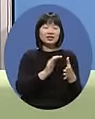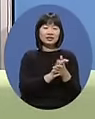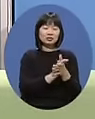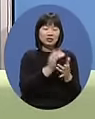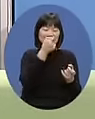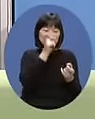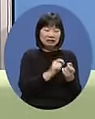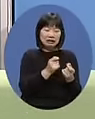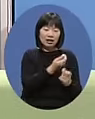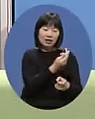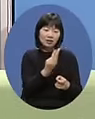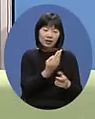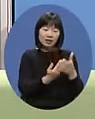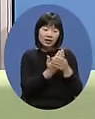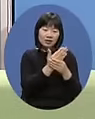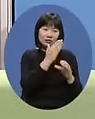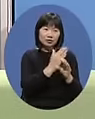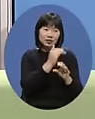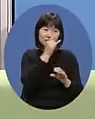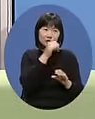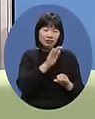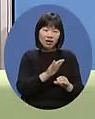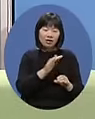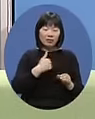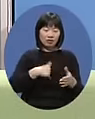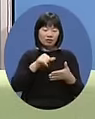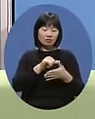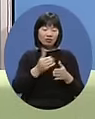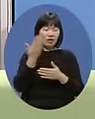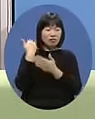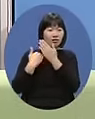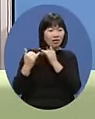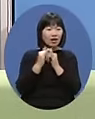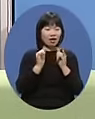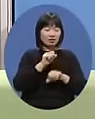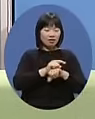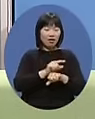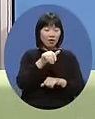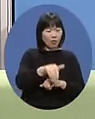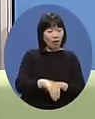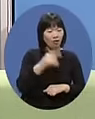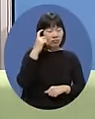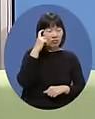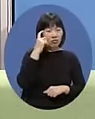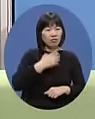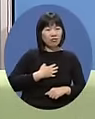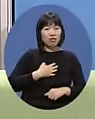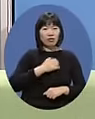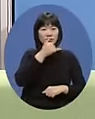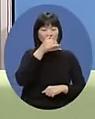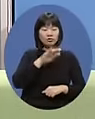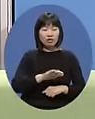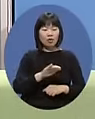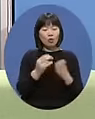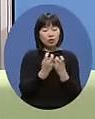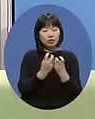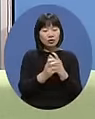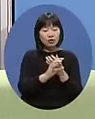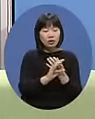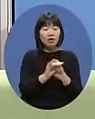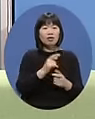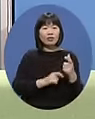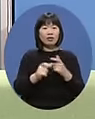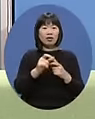예전에는 솔직히 사회성이 저희 민재도 떨어지지 않나 약간 걱정을 했었는데 네. 그럴 때 어떻게 하면 좀 더